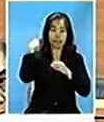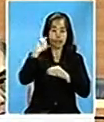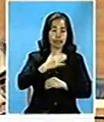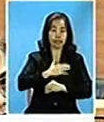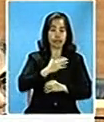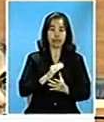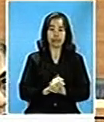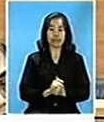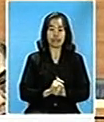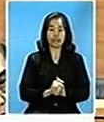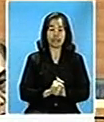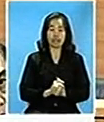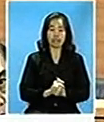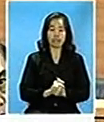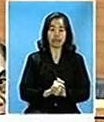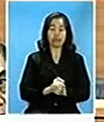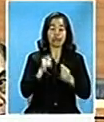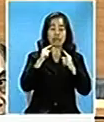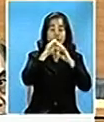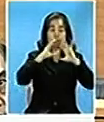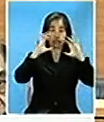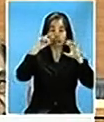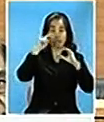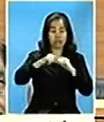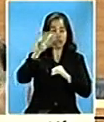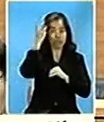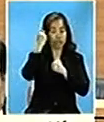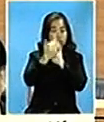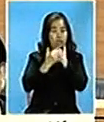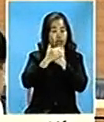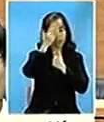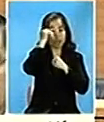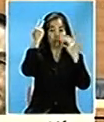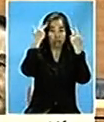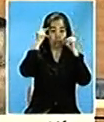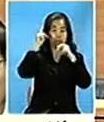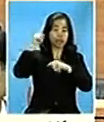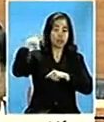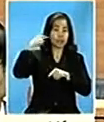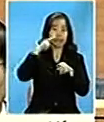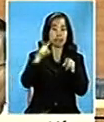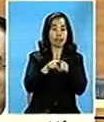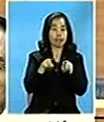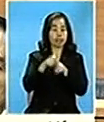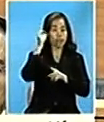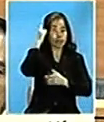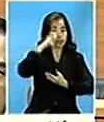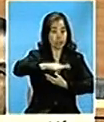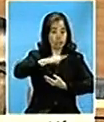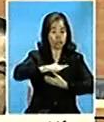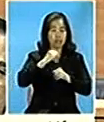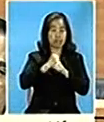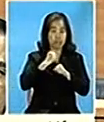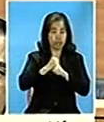ะคะว่ายังไงก็ตามรัฐบาลนี้คงจะเอ็นดูเพราะท่านนายกเองก็เป็นสตรีนะคะท่านคงเข้าใจความยากลำบากของ